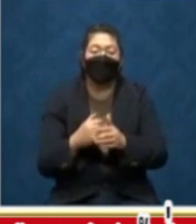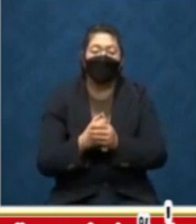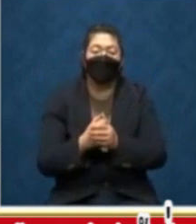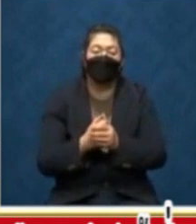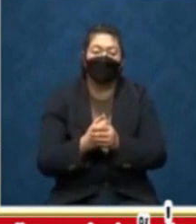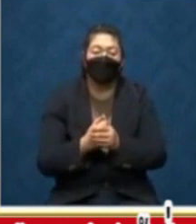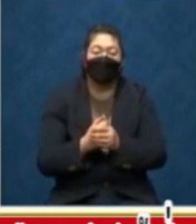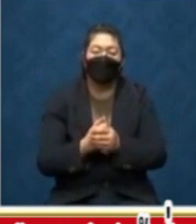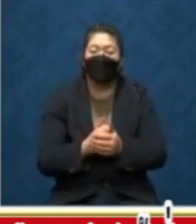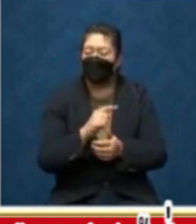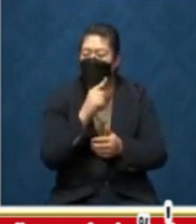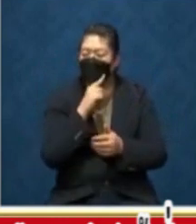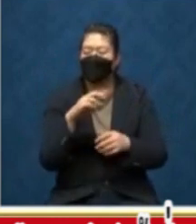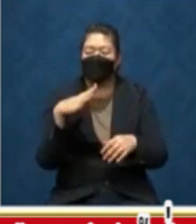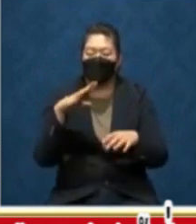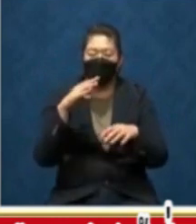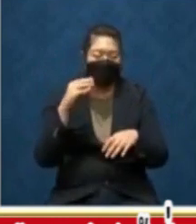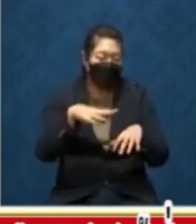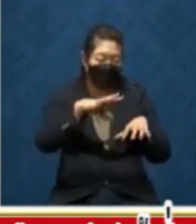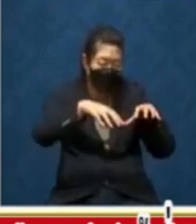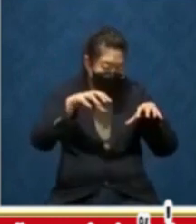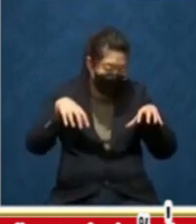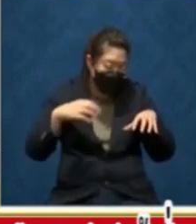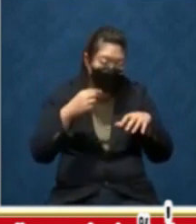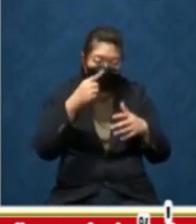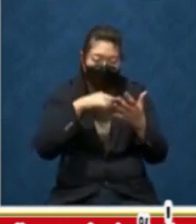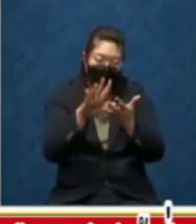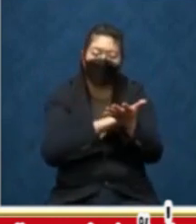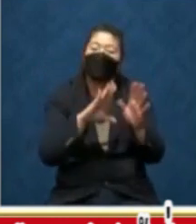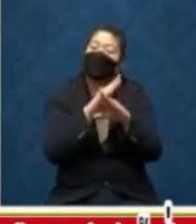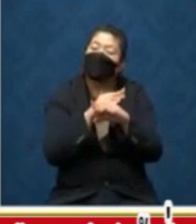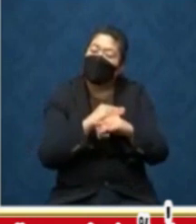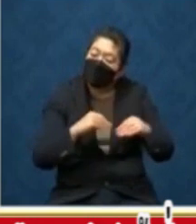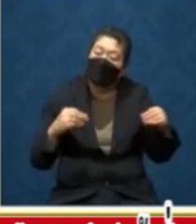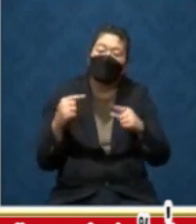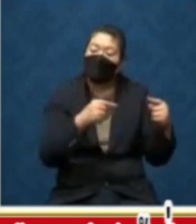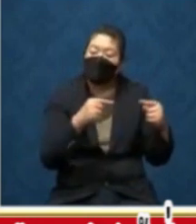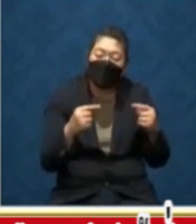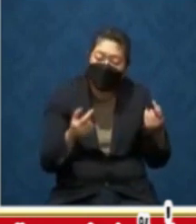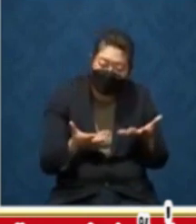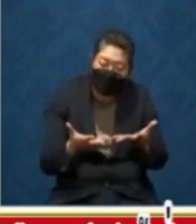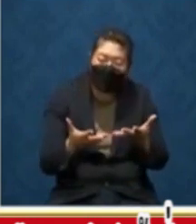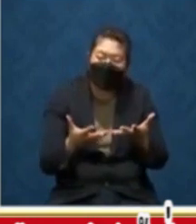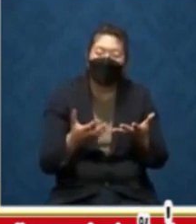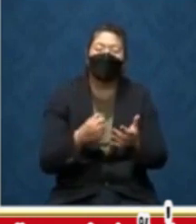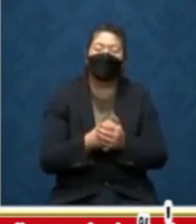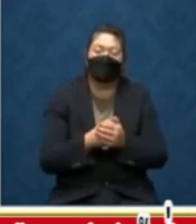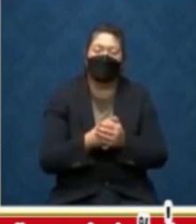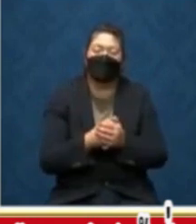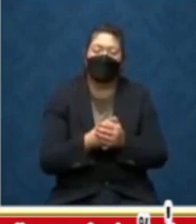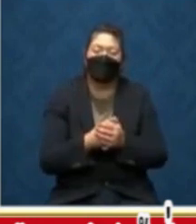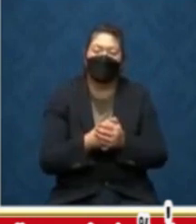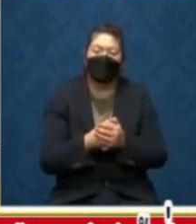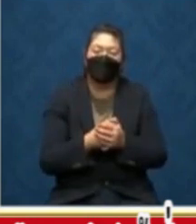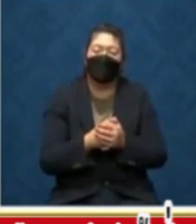พอคุณชูความสงบแล้วก็จบที่ลุงตู่ด้วยแล้วก็เอาอยู่ด้วยนี่จึงทำทุกอย่าง